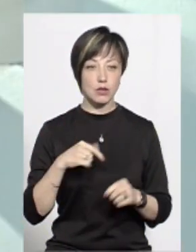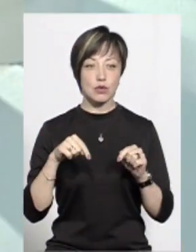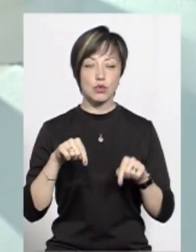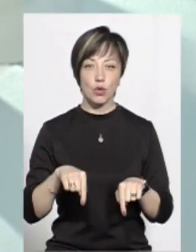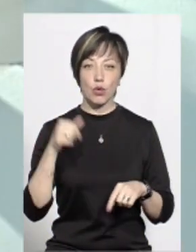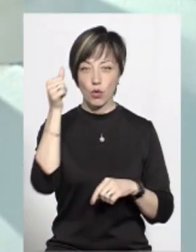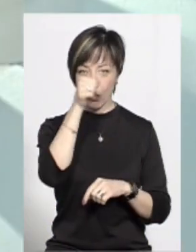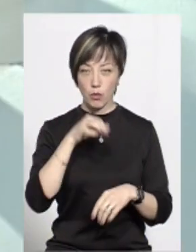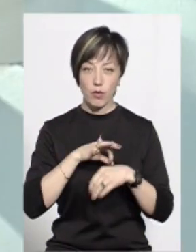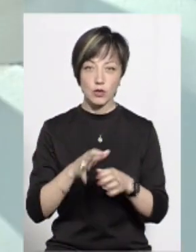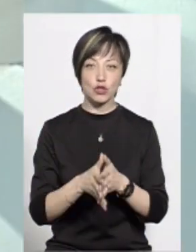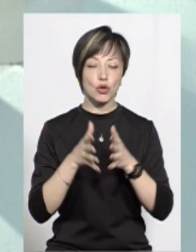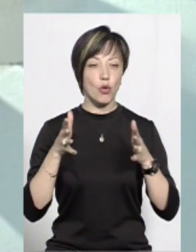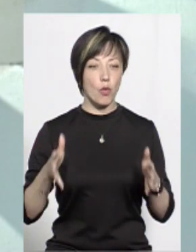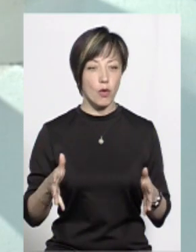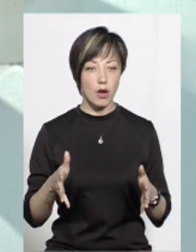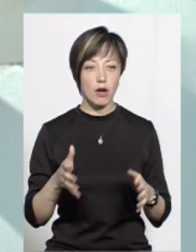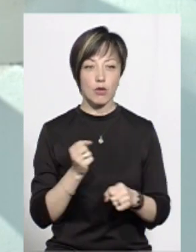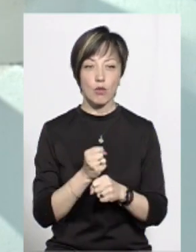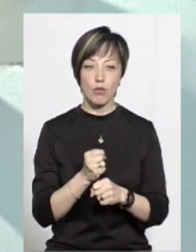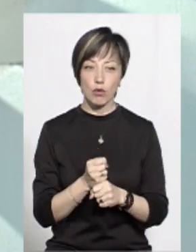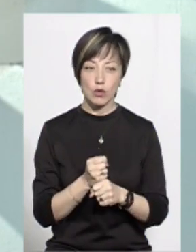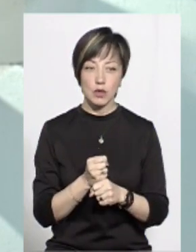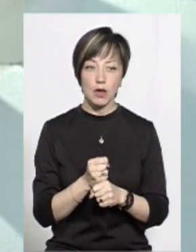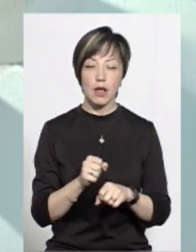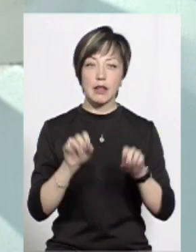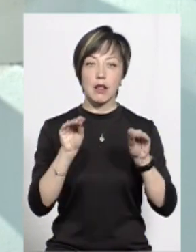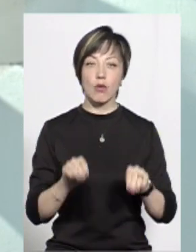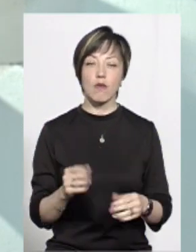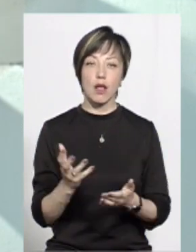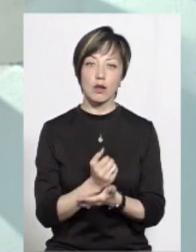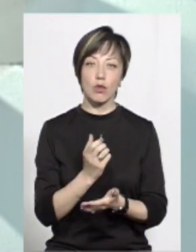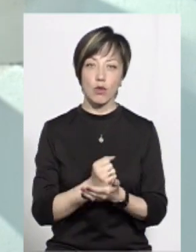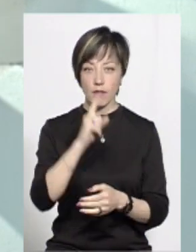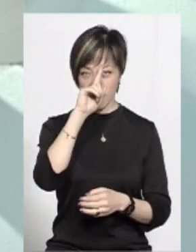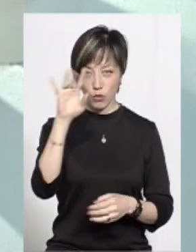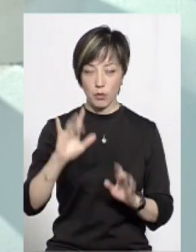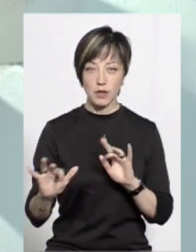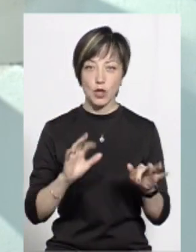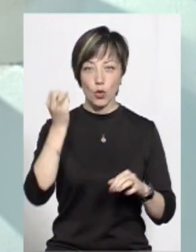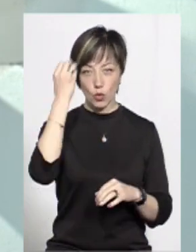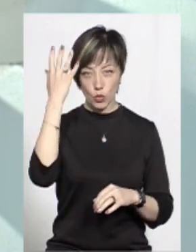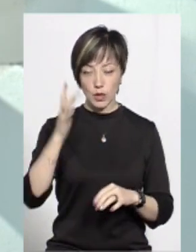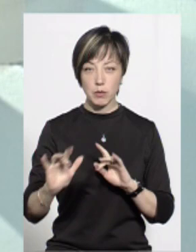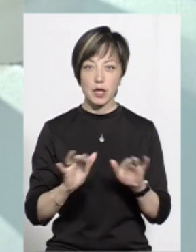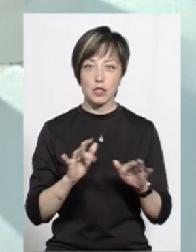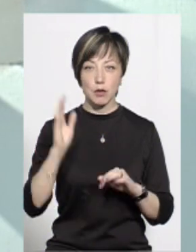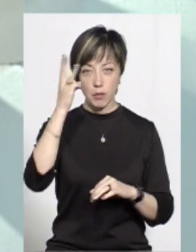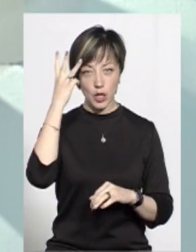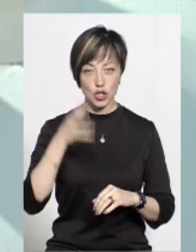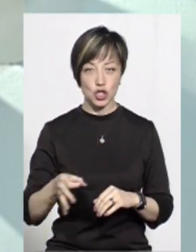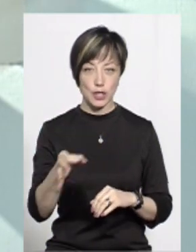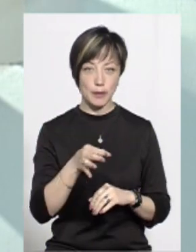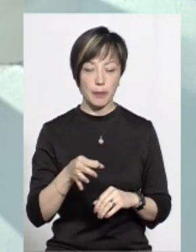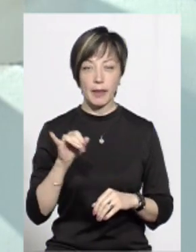цього року, як ніколи, проводиться широкомасштабна робота декларування доходів відомими діячами, культурними діячами